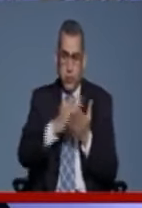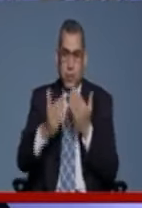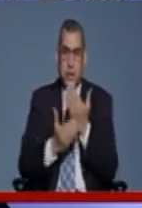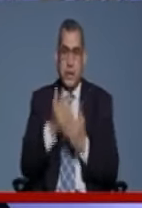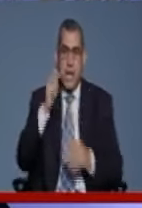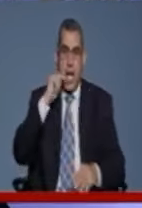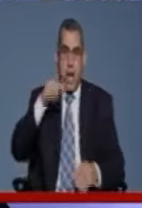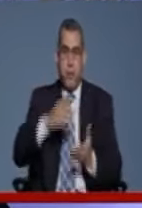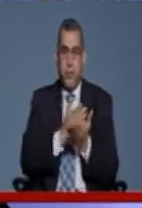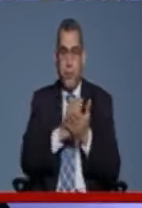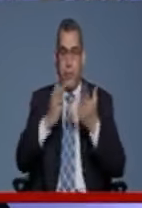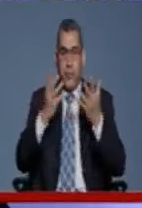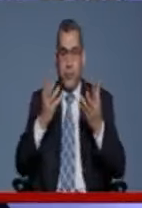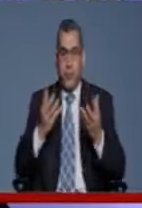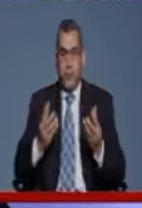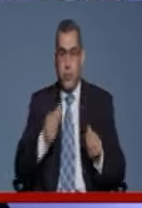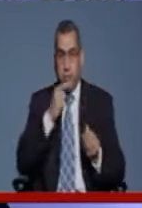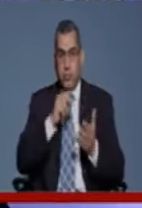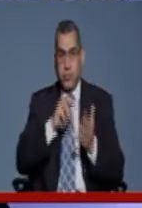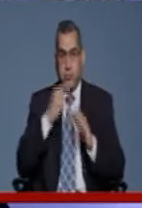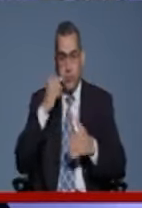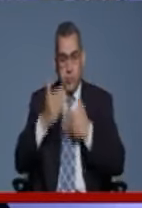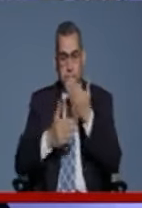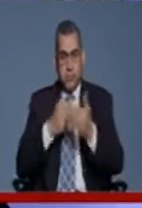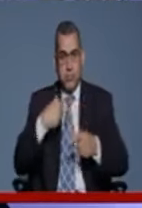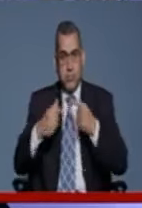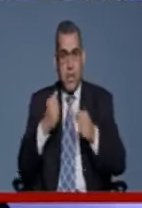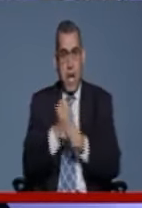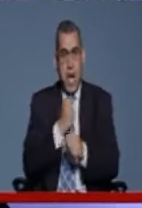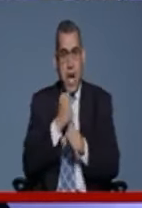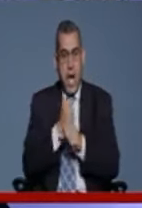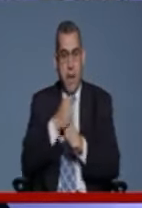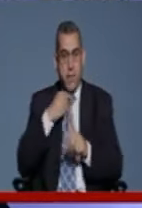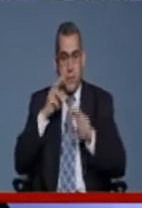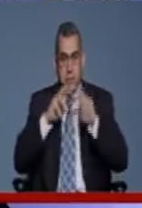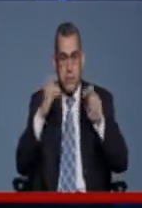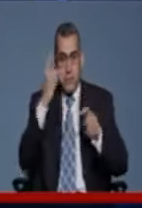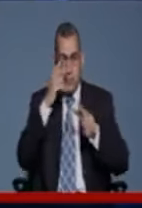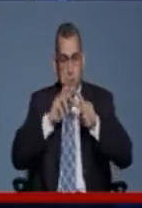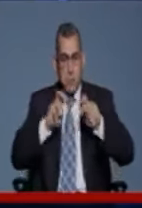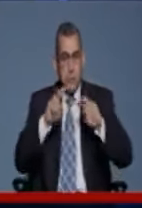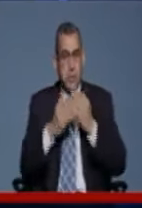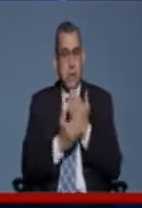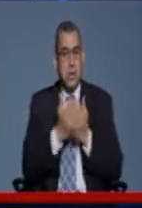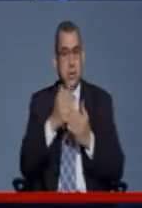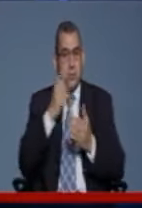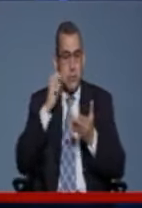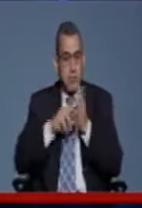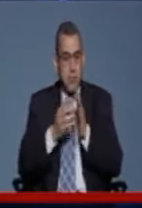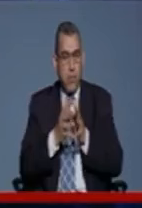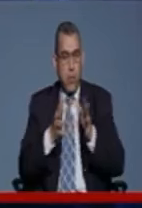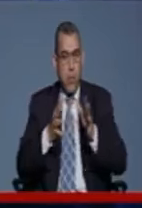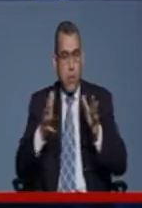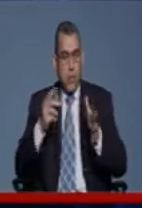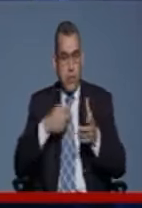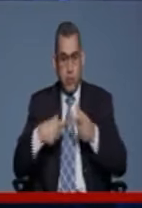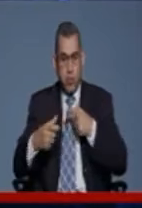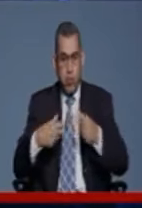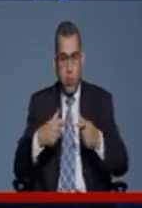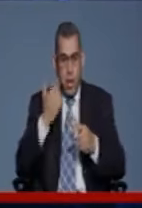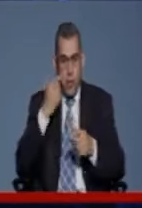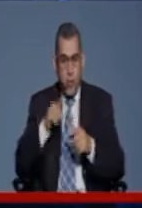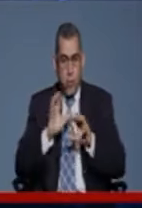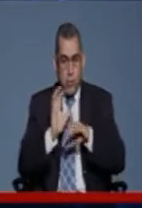وفي إطار مواكبة التطور العلمي في مجال العمل الأمني والذي يرتكز على التوسع في توظيف التكنولوجيا لخدمة أغراض